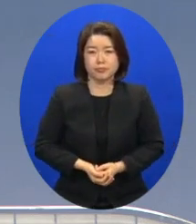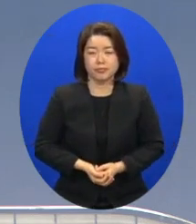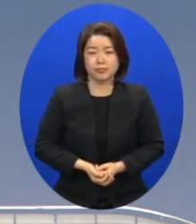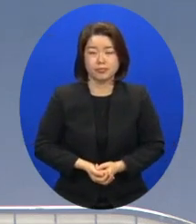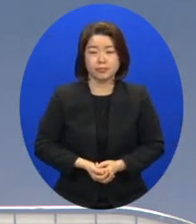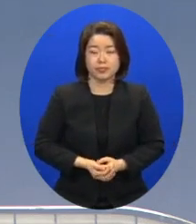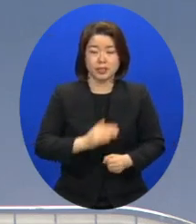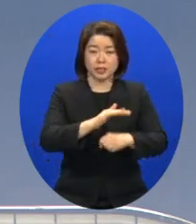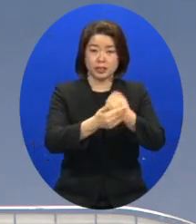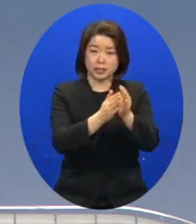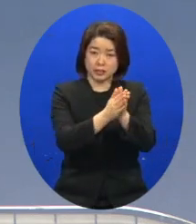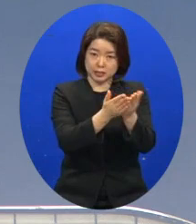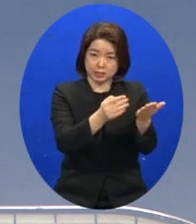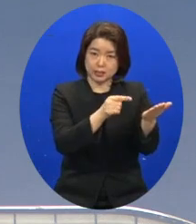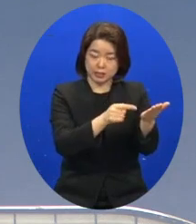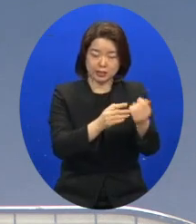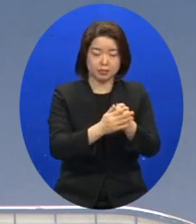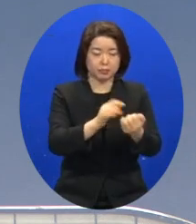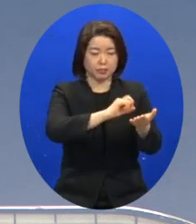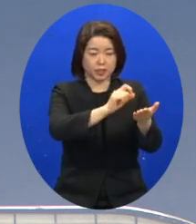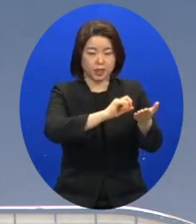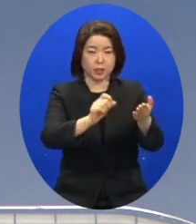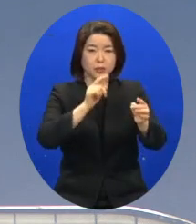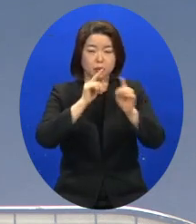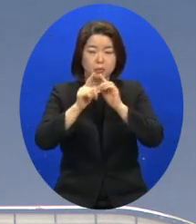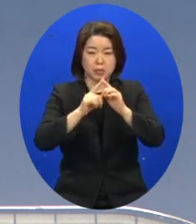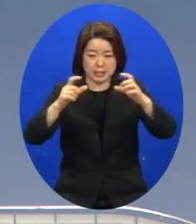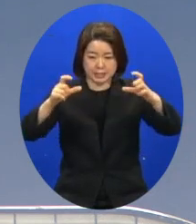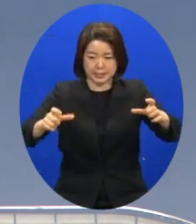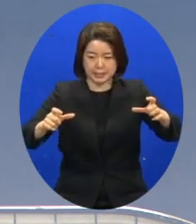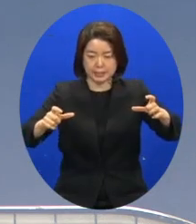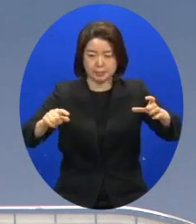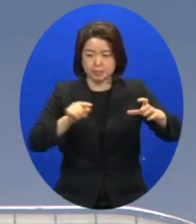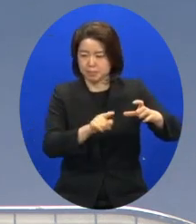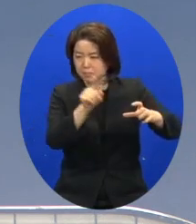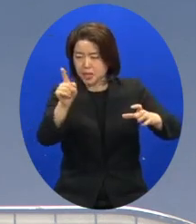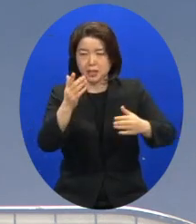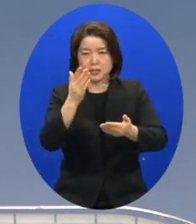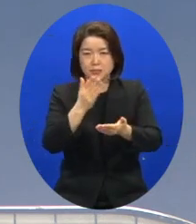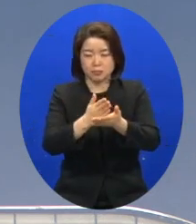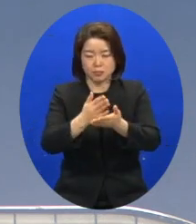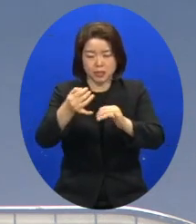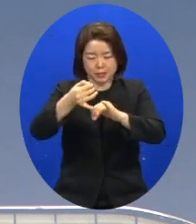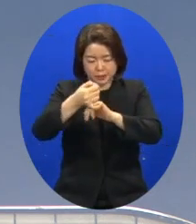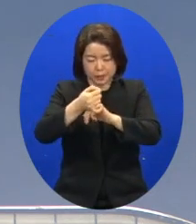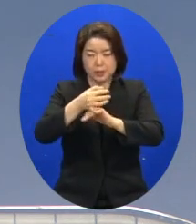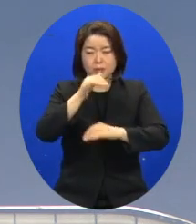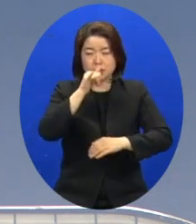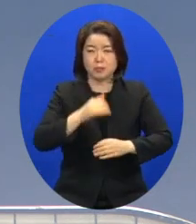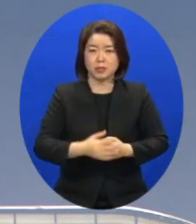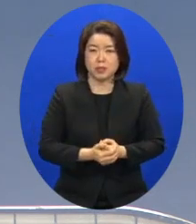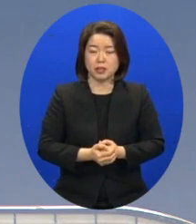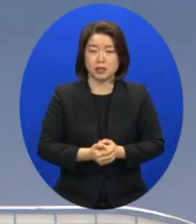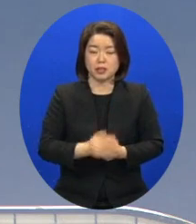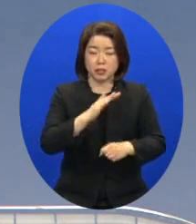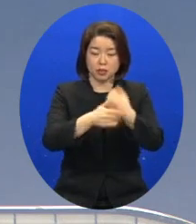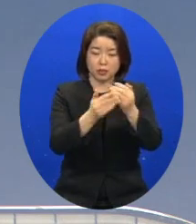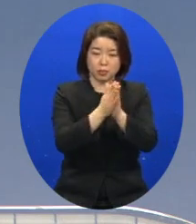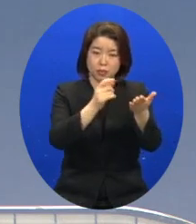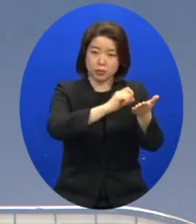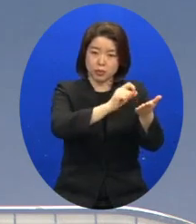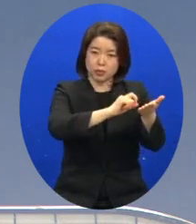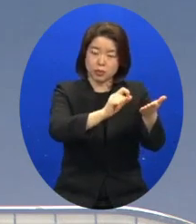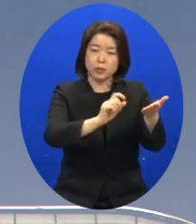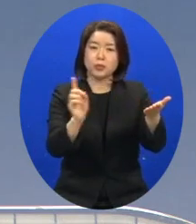성경은 기록된 말씀에 범위를 벗어나지 말라고 했습니다 성경은 도치 뭐라고 기록을 하고